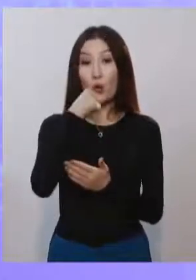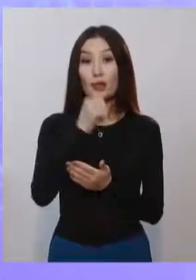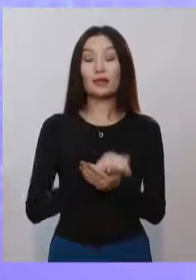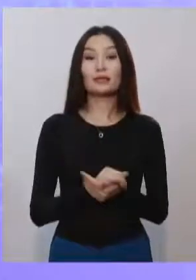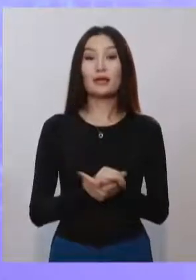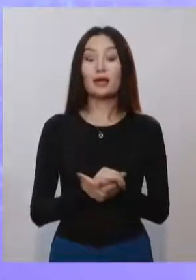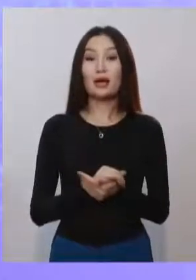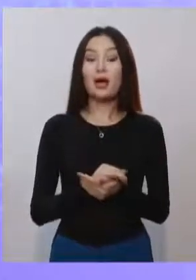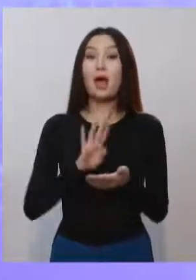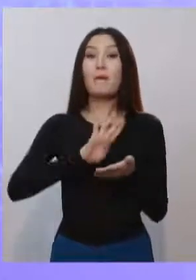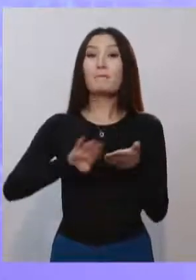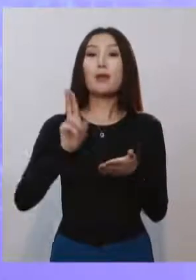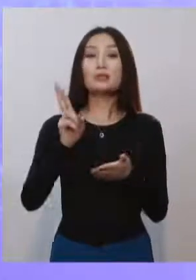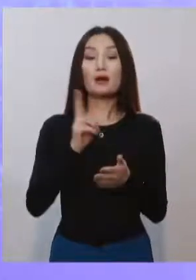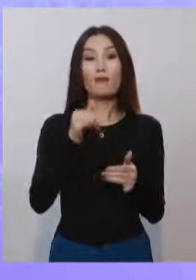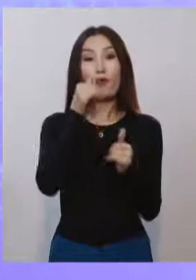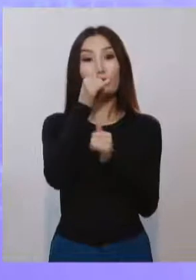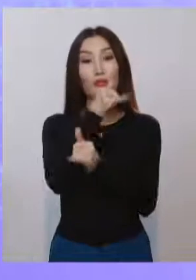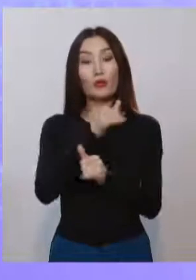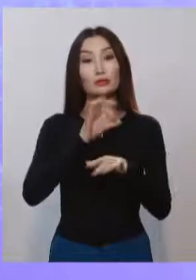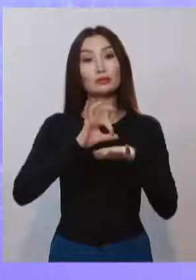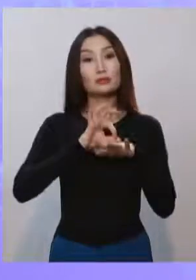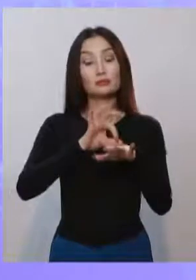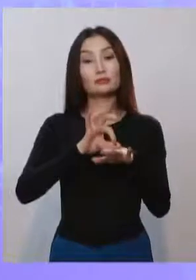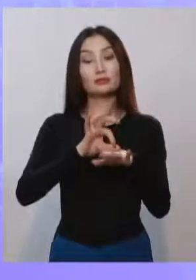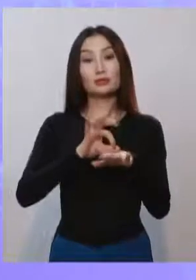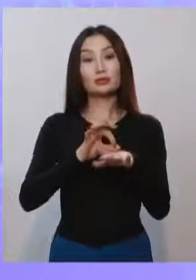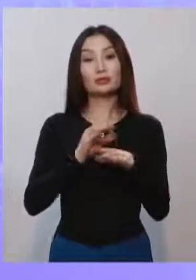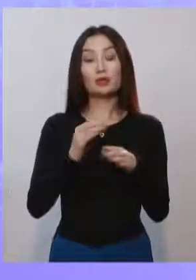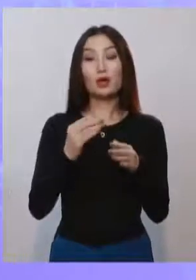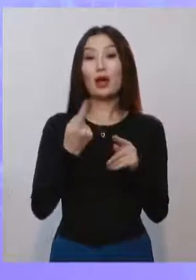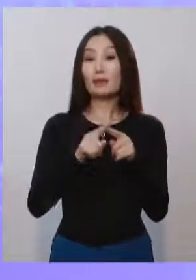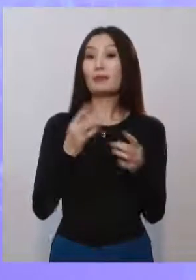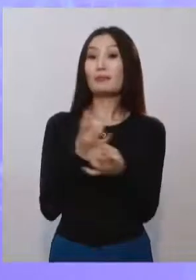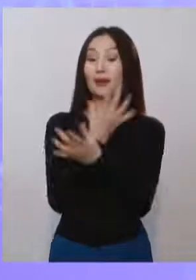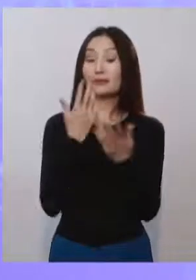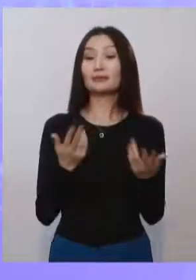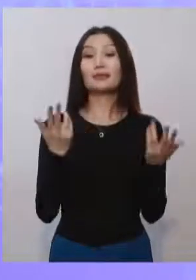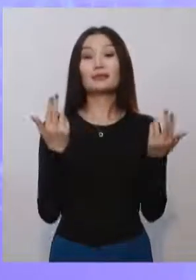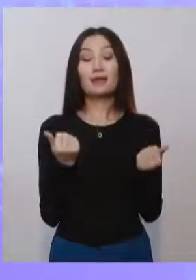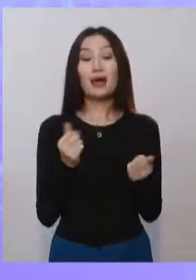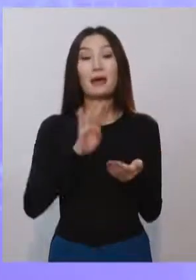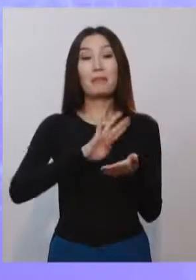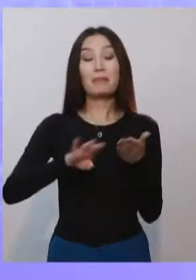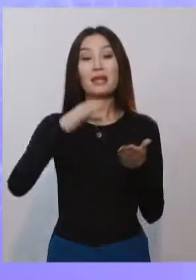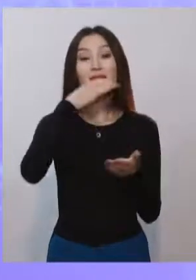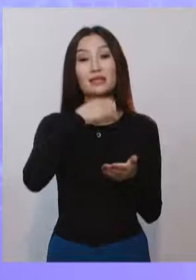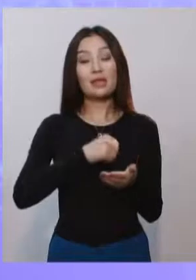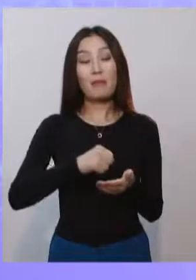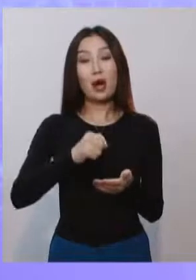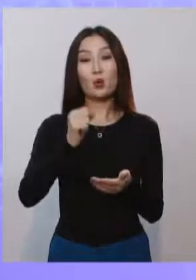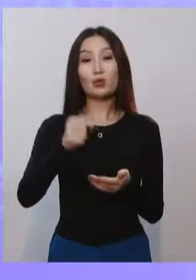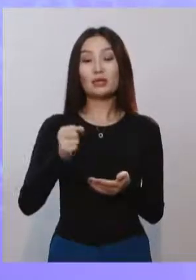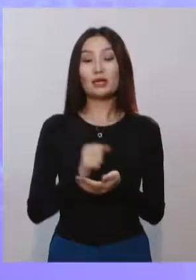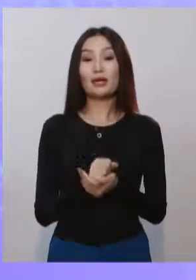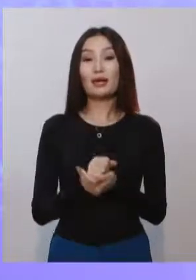без кого не обходится долгожданный праздник конечно без деда мороза